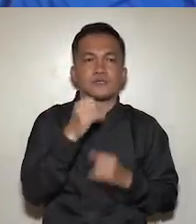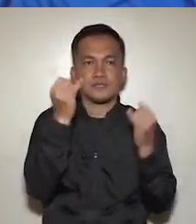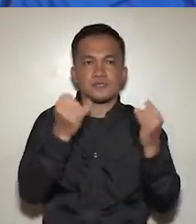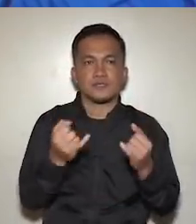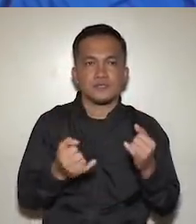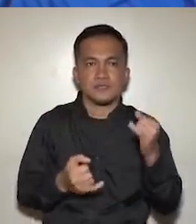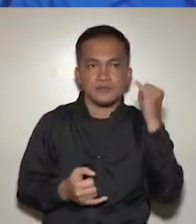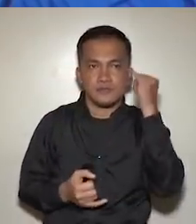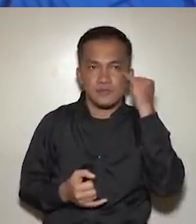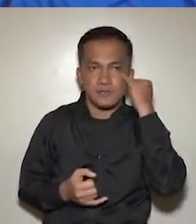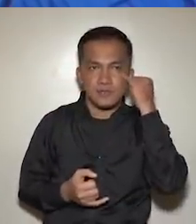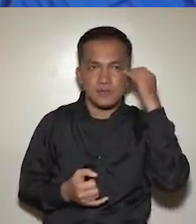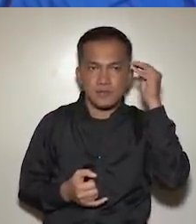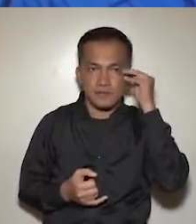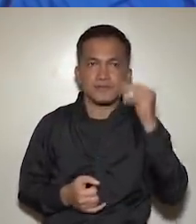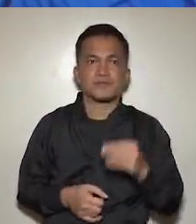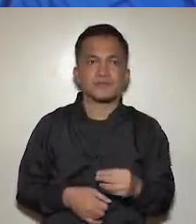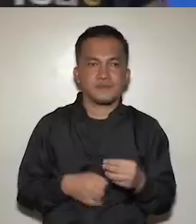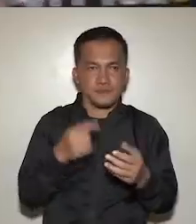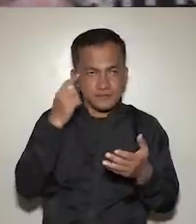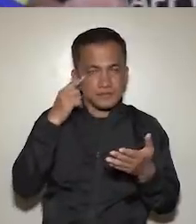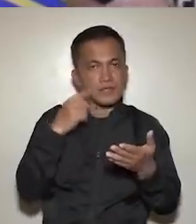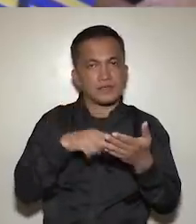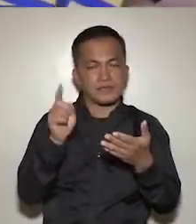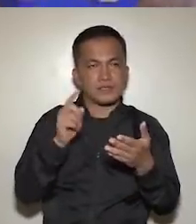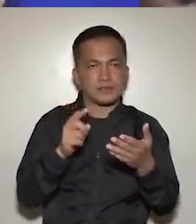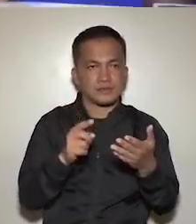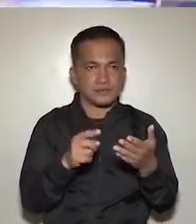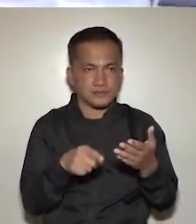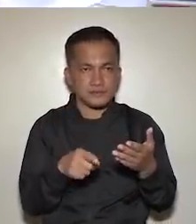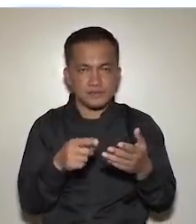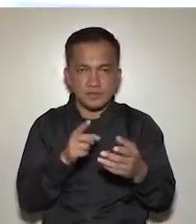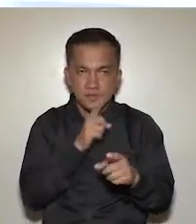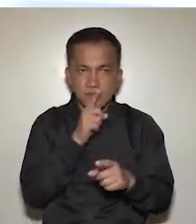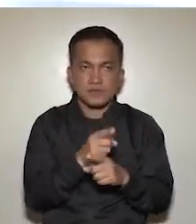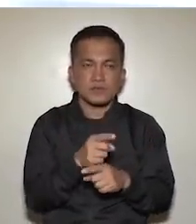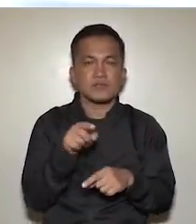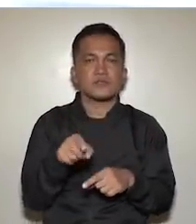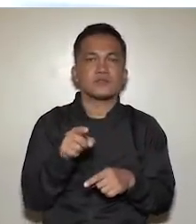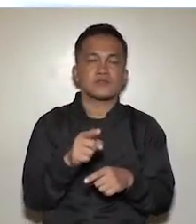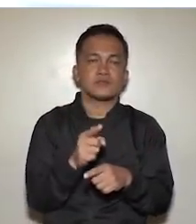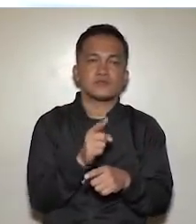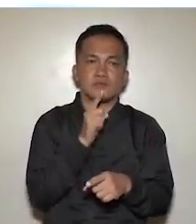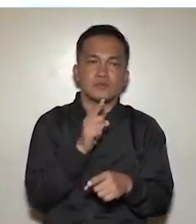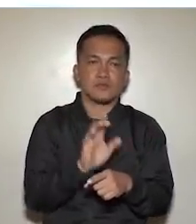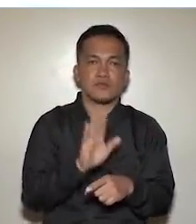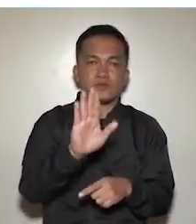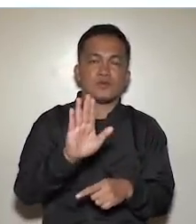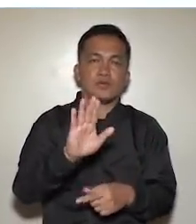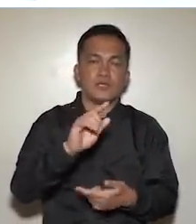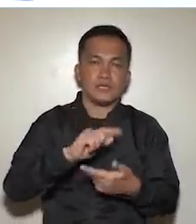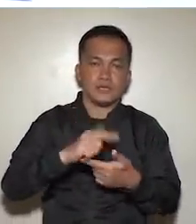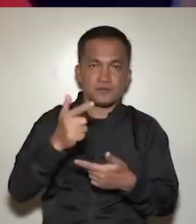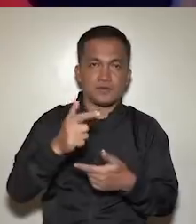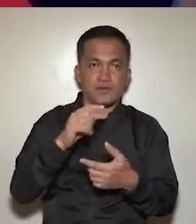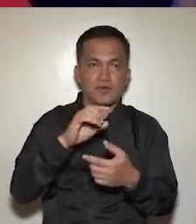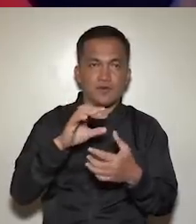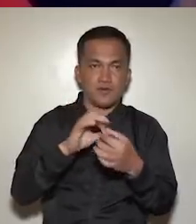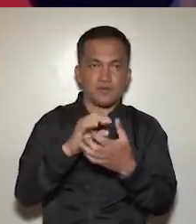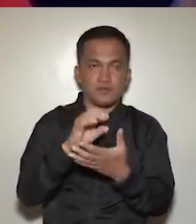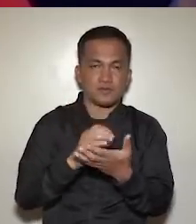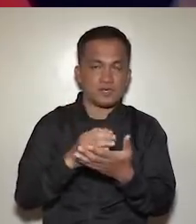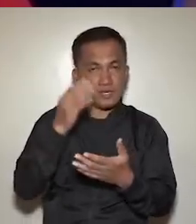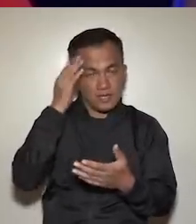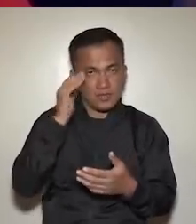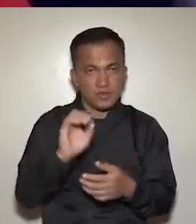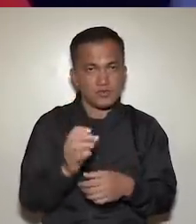may-ari niyan, Idol, ay si Mr. Jeremy Magpayo. Pakicheck lamang po yung laman para masiguro na yan po yung talagang inyong laptop. Siyempre,